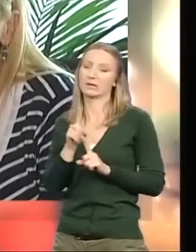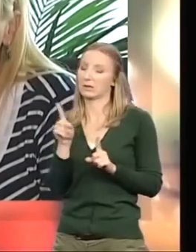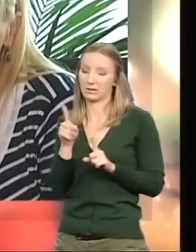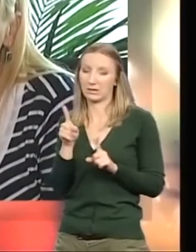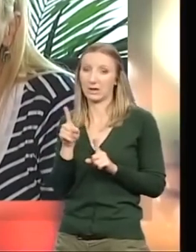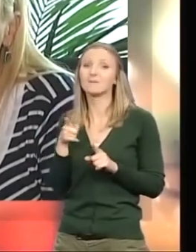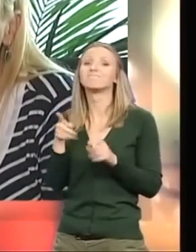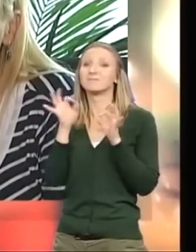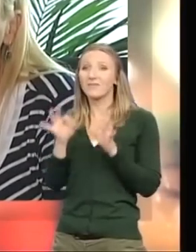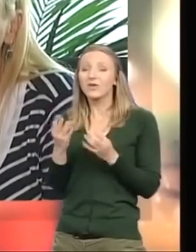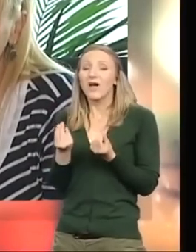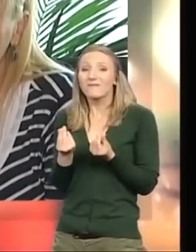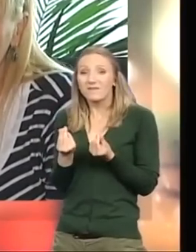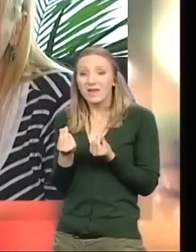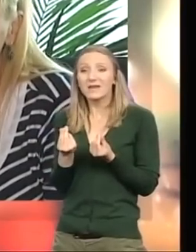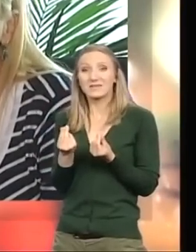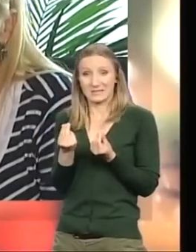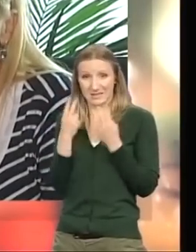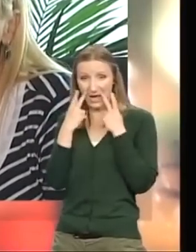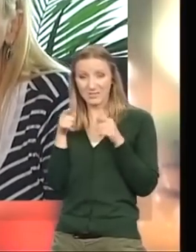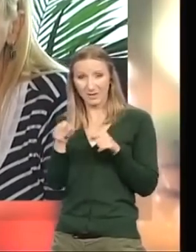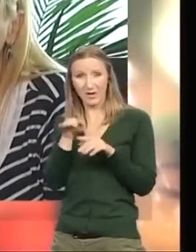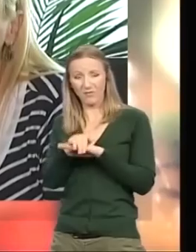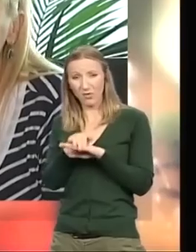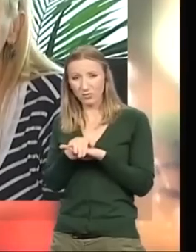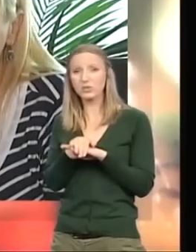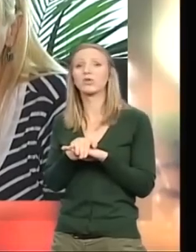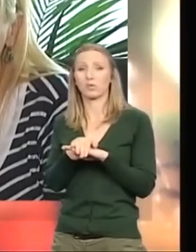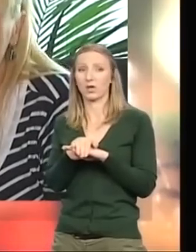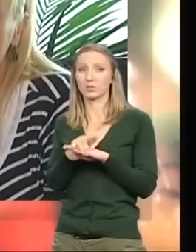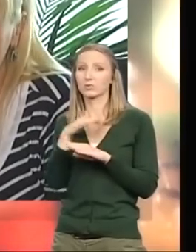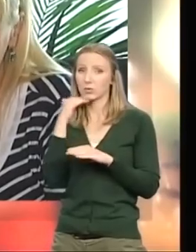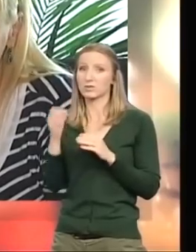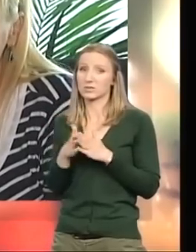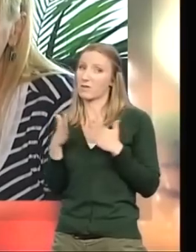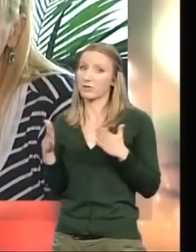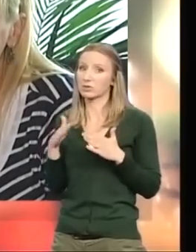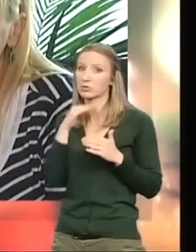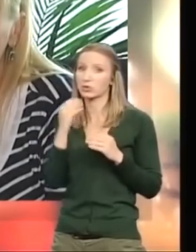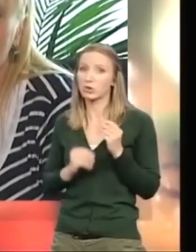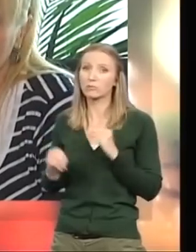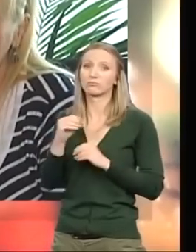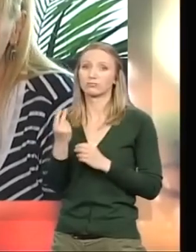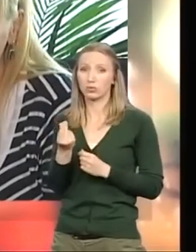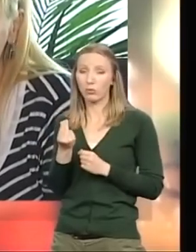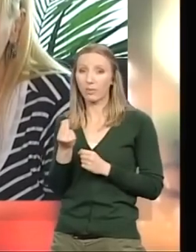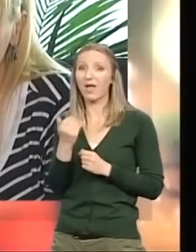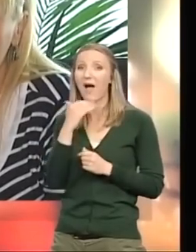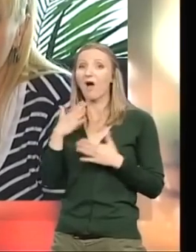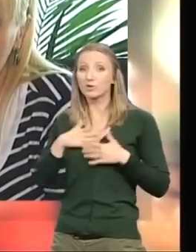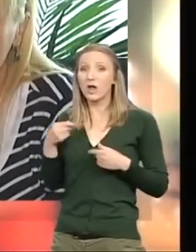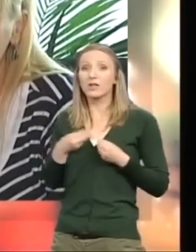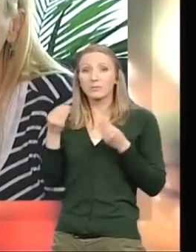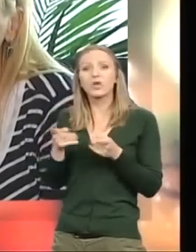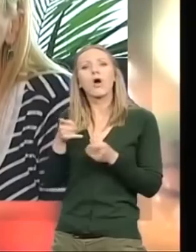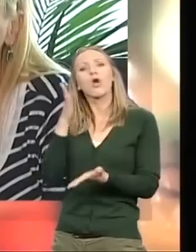financijski aspekti ove usluge su znatno veći, znači veći o skupljoj usluzi, ukoliko želite pružetljeno